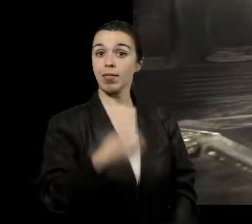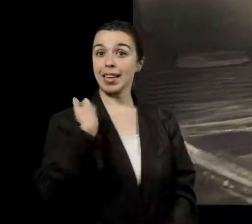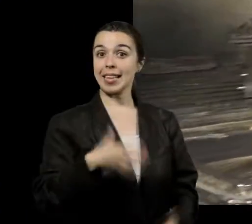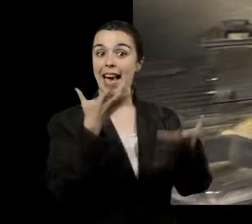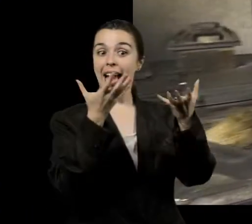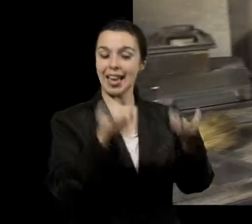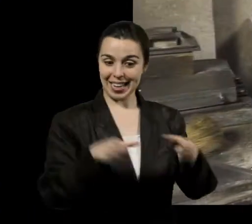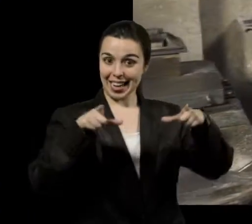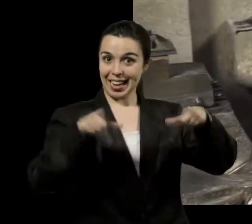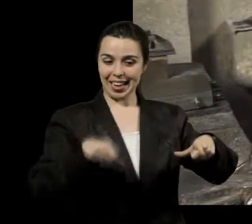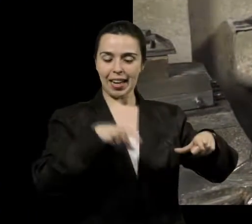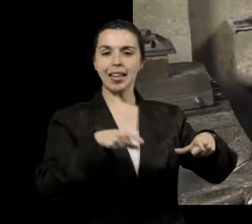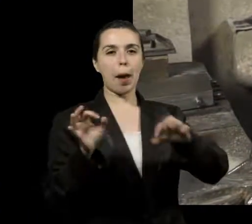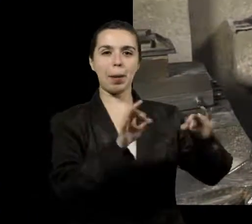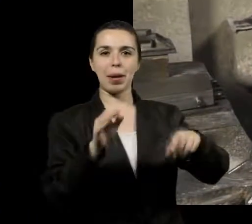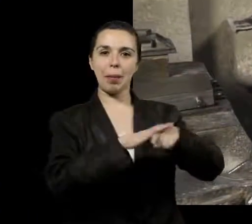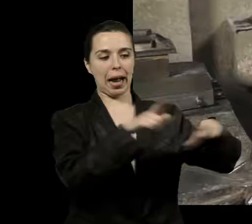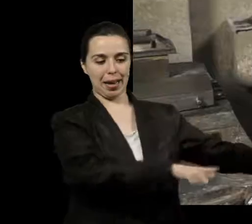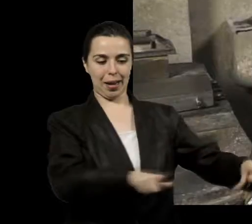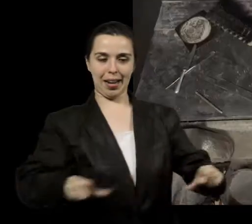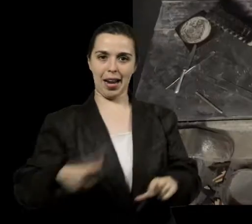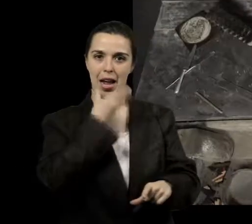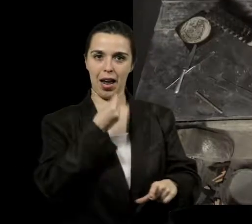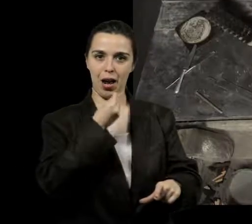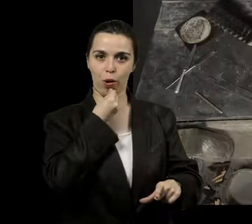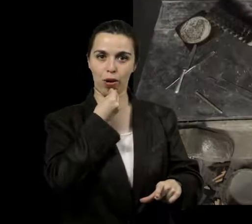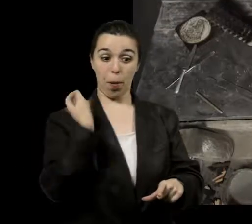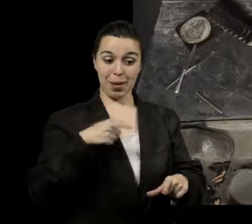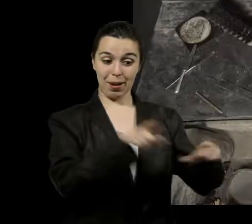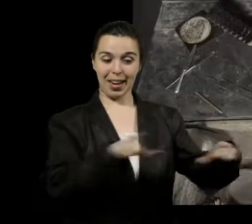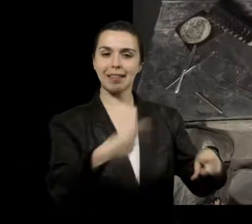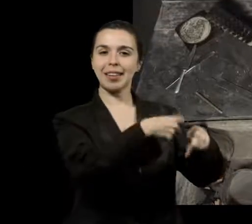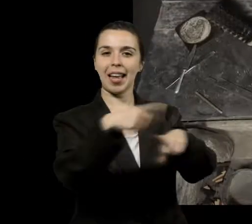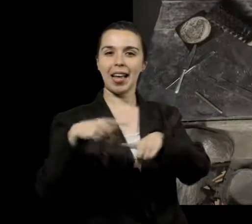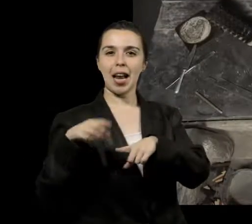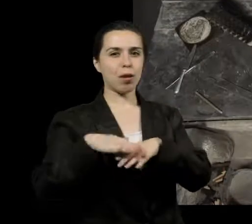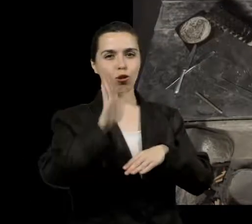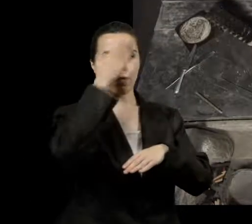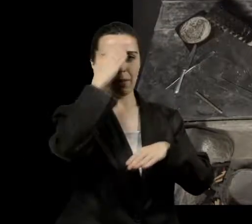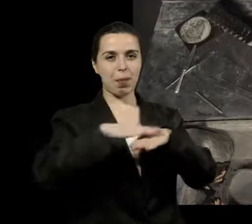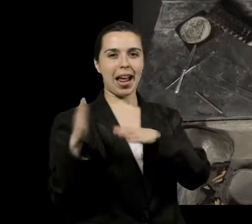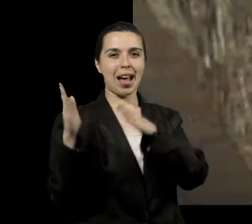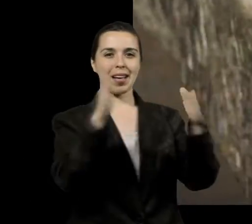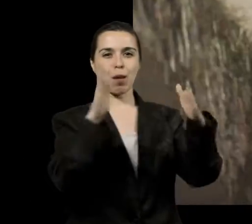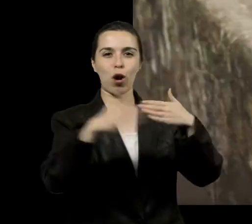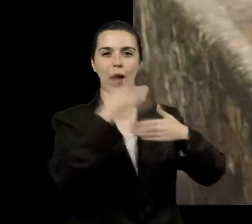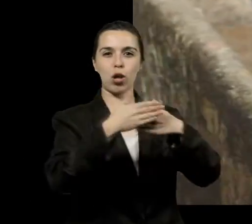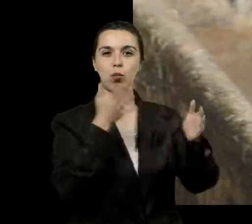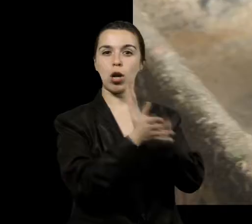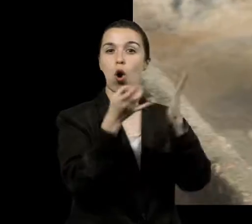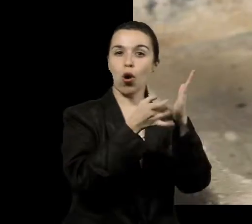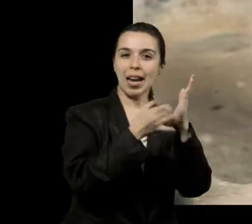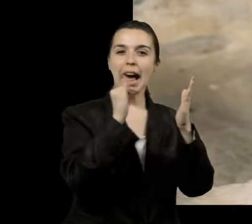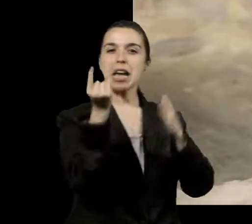Un cop eixuta, la peça està preparada per revestir els sòls. Aquestes peces van ser molt utilitzades durant el